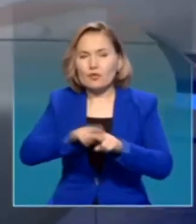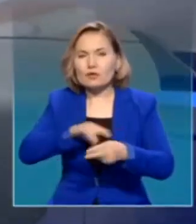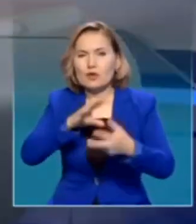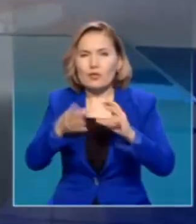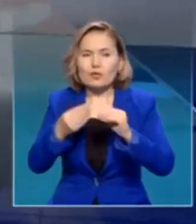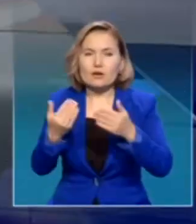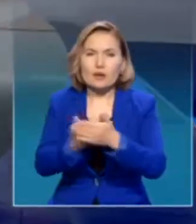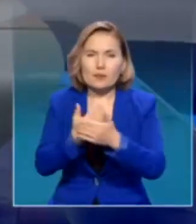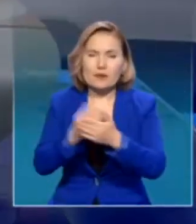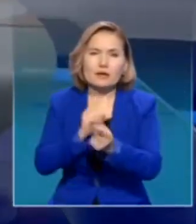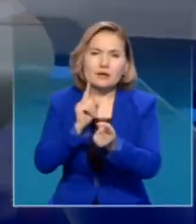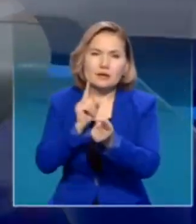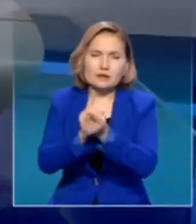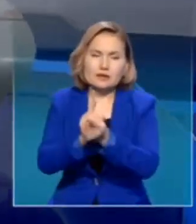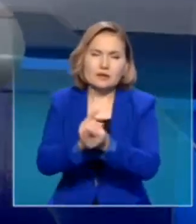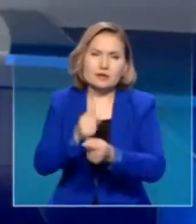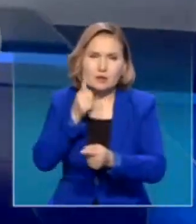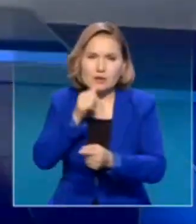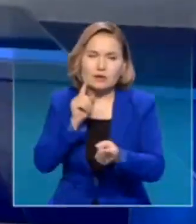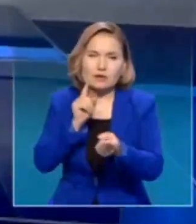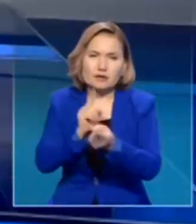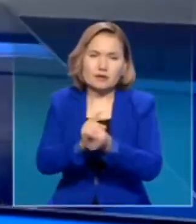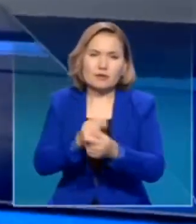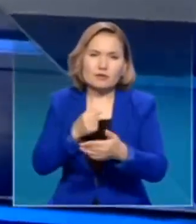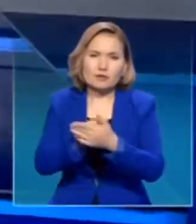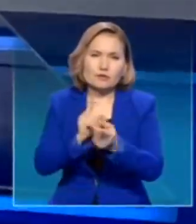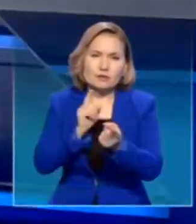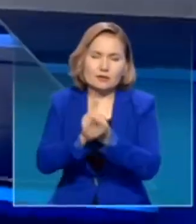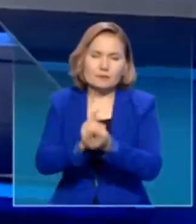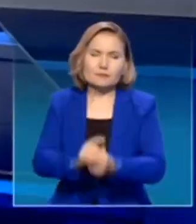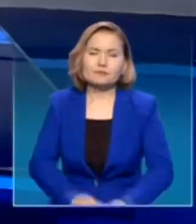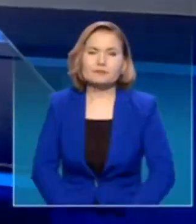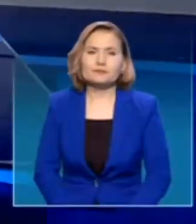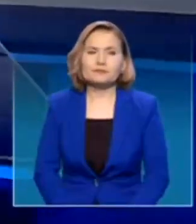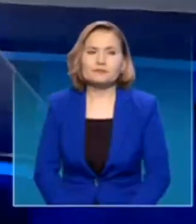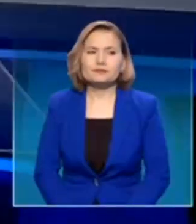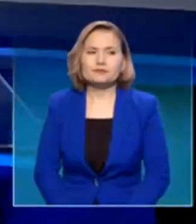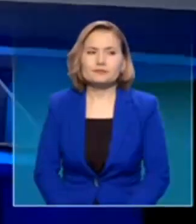осындай болды. Назарларыңызға рахмет. Ауырмаңыздар, аман болыңыздар. Әрі қарай ауа райы мәліметі.